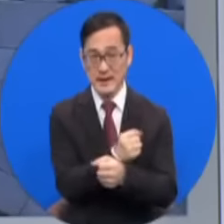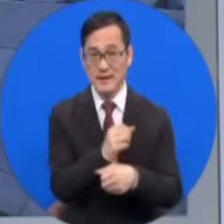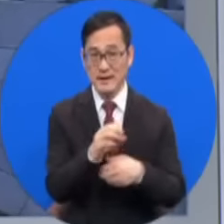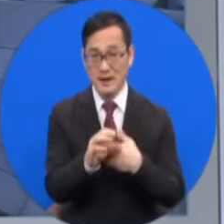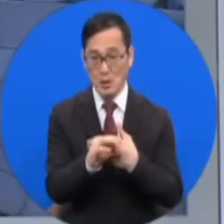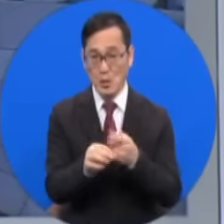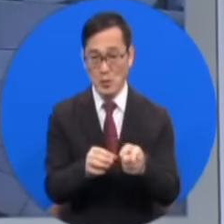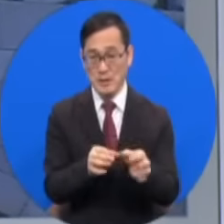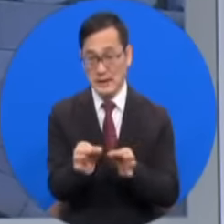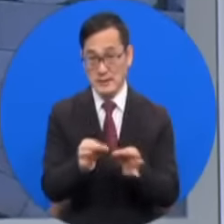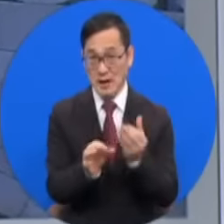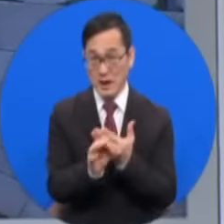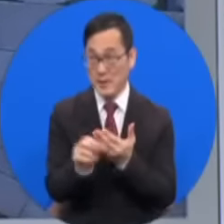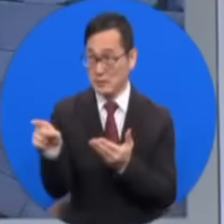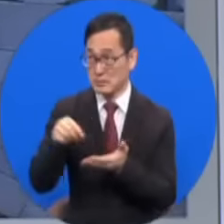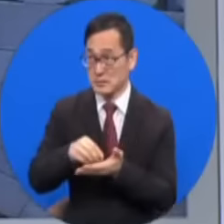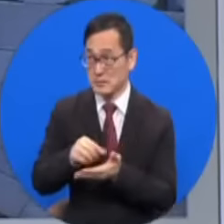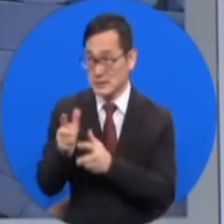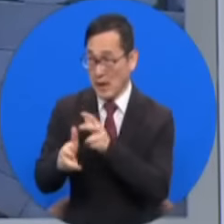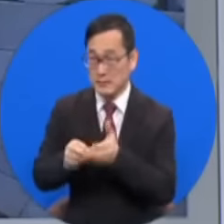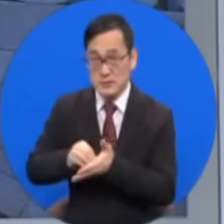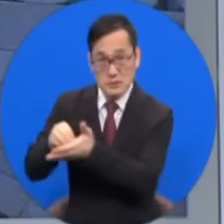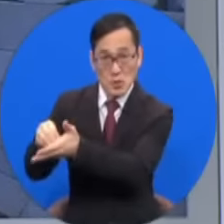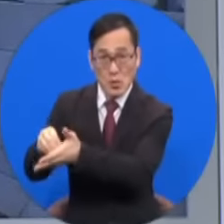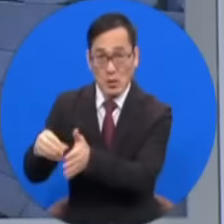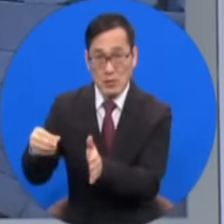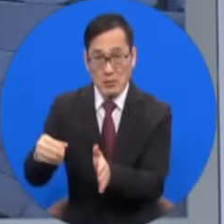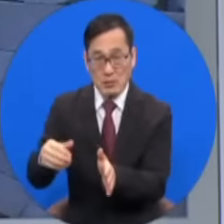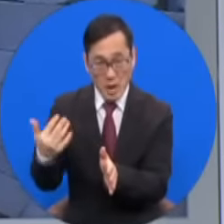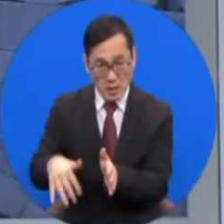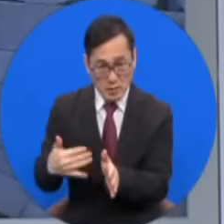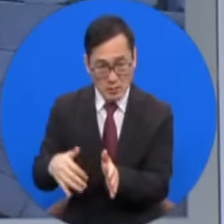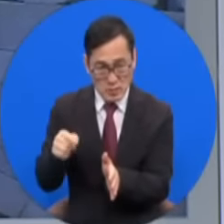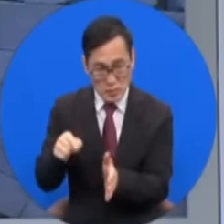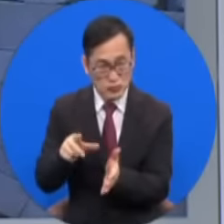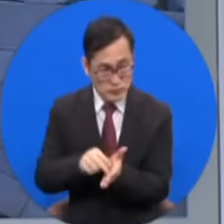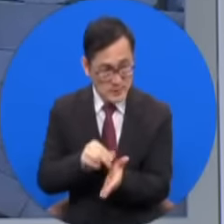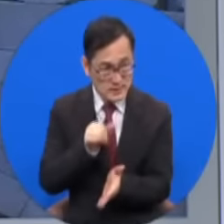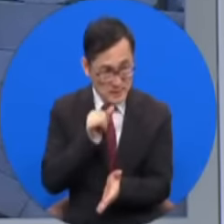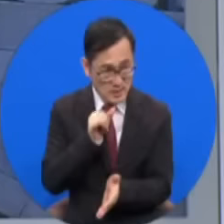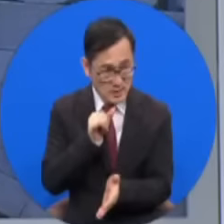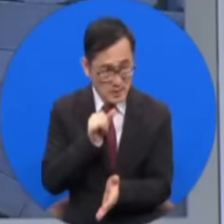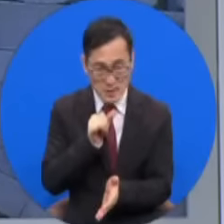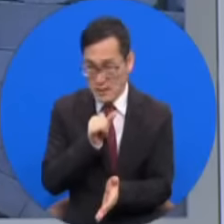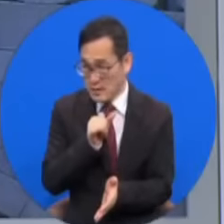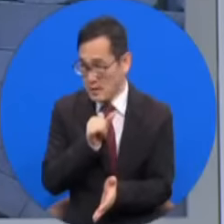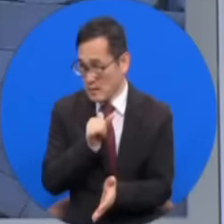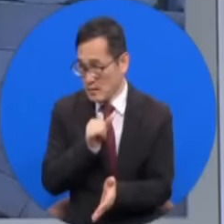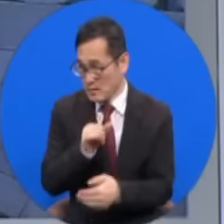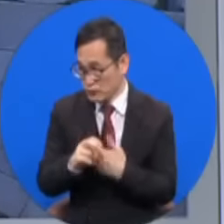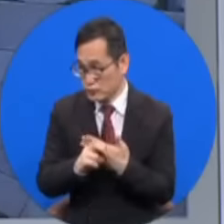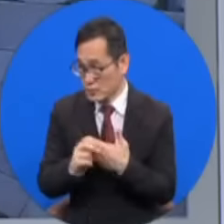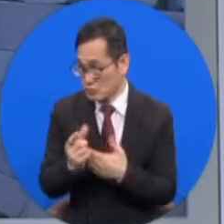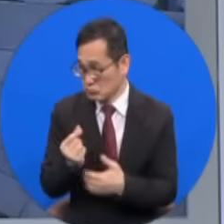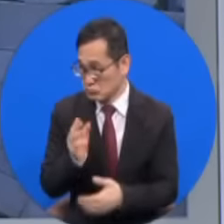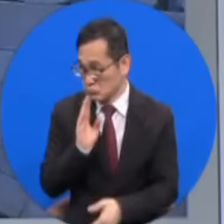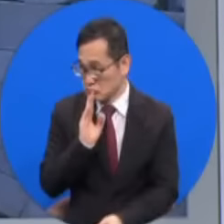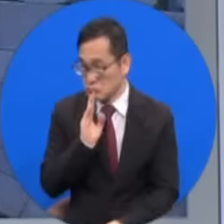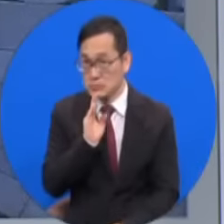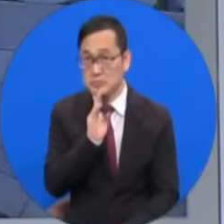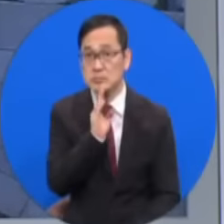있는 것이 사실인데 그것이 잘 되지 않았다라는 부분이면 무서 하군요 미 등록이